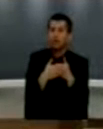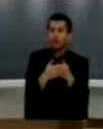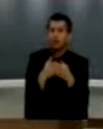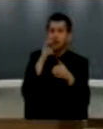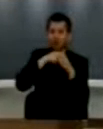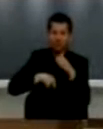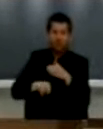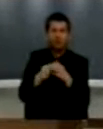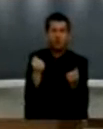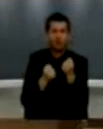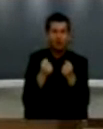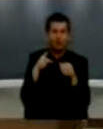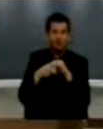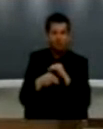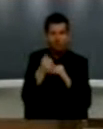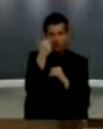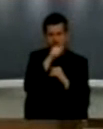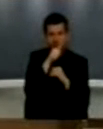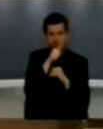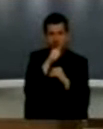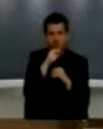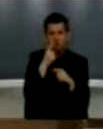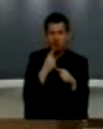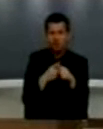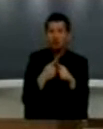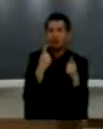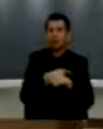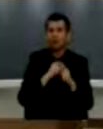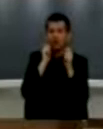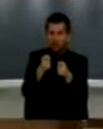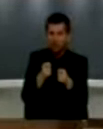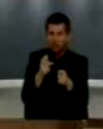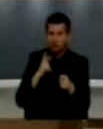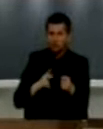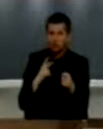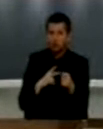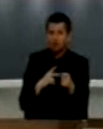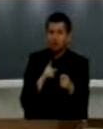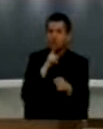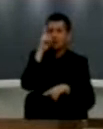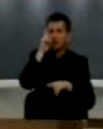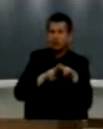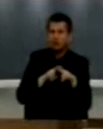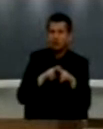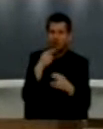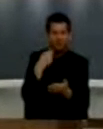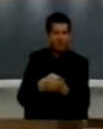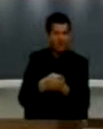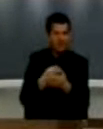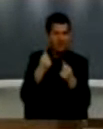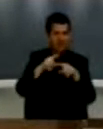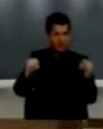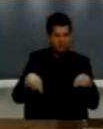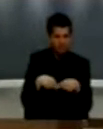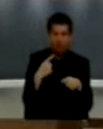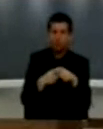automjeteve, punimet janë ndërprerë nga banorët për shkak të ankesave të tyre në vendimet përfundimtare për shpënsim, përkundër asaj se